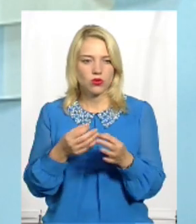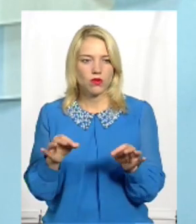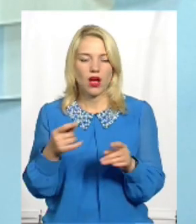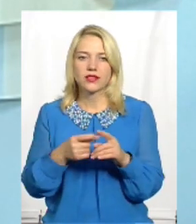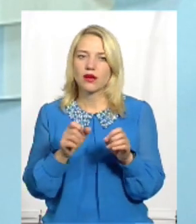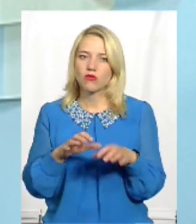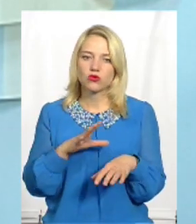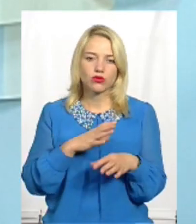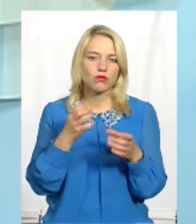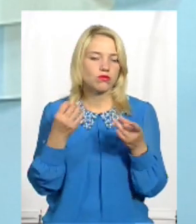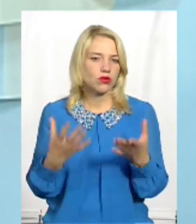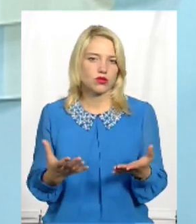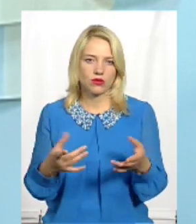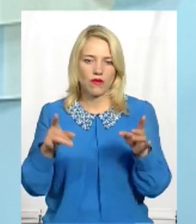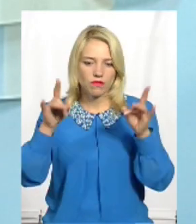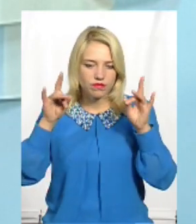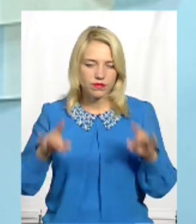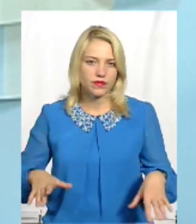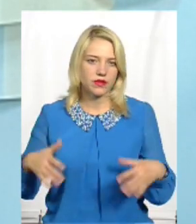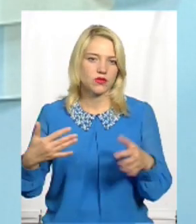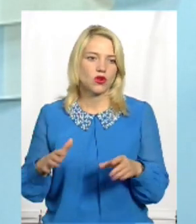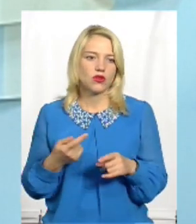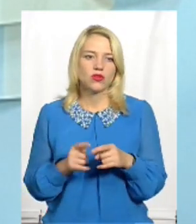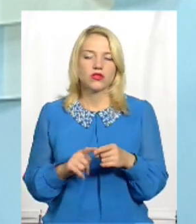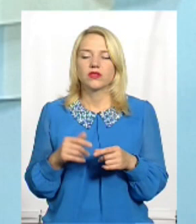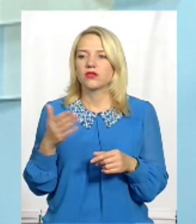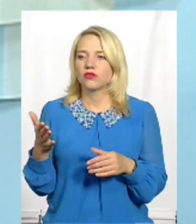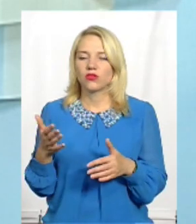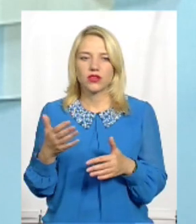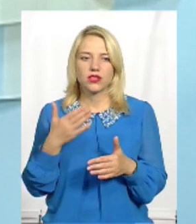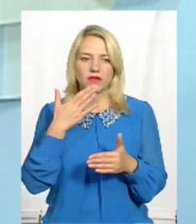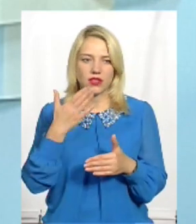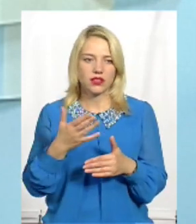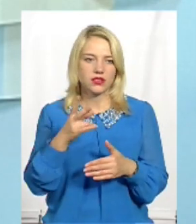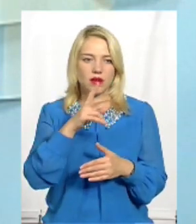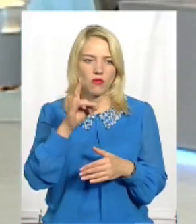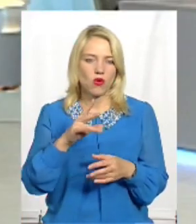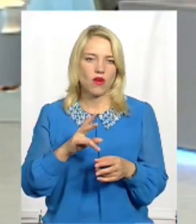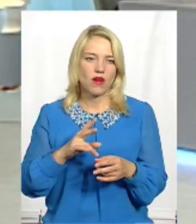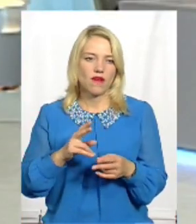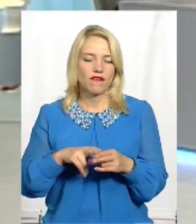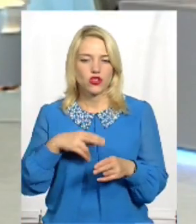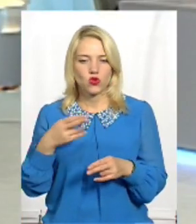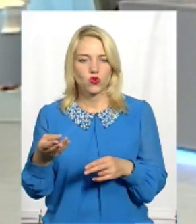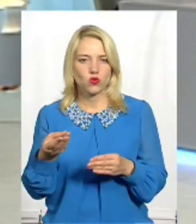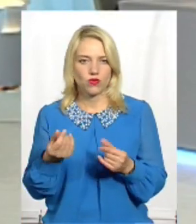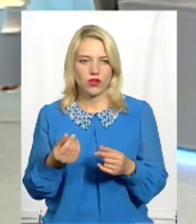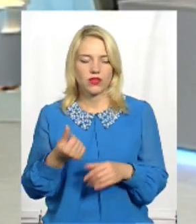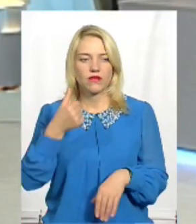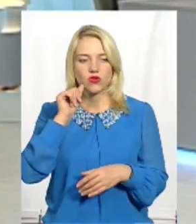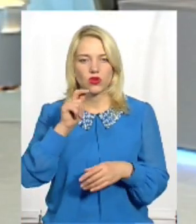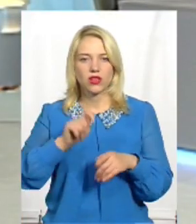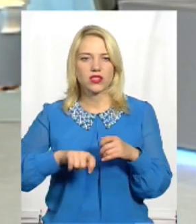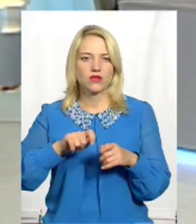бути просто форс-мажор, ну тоді вже до цієї сторони звертатися якби, про відшкодування. Вчора тестували 5